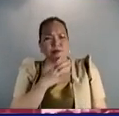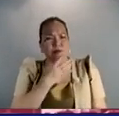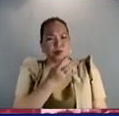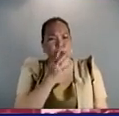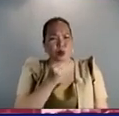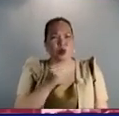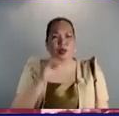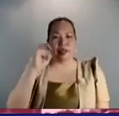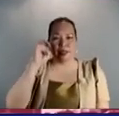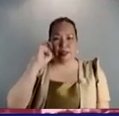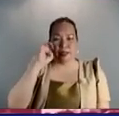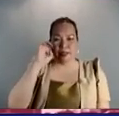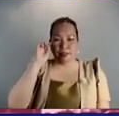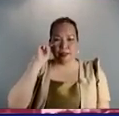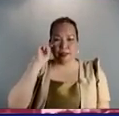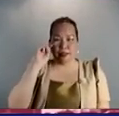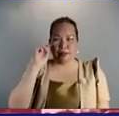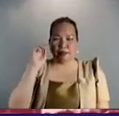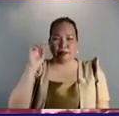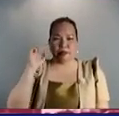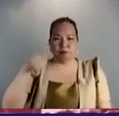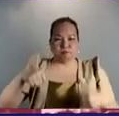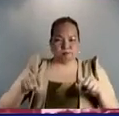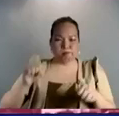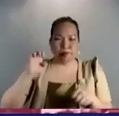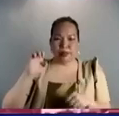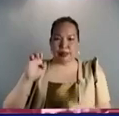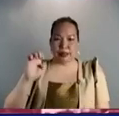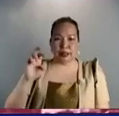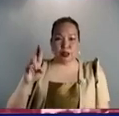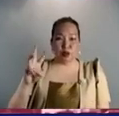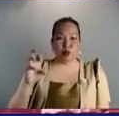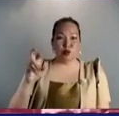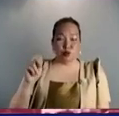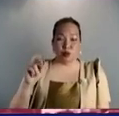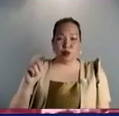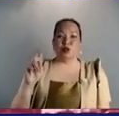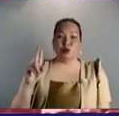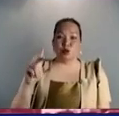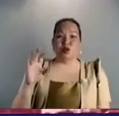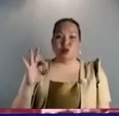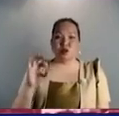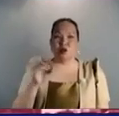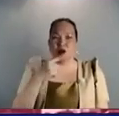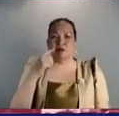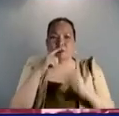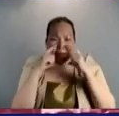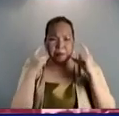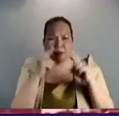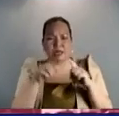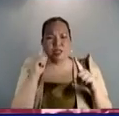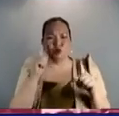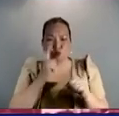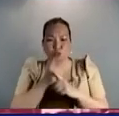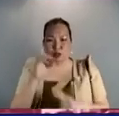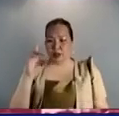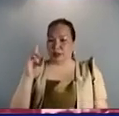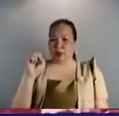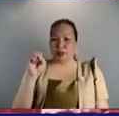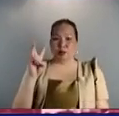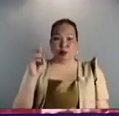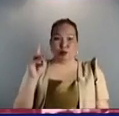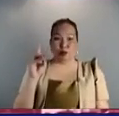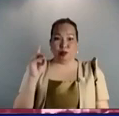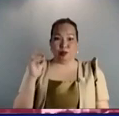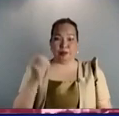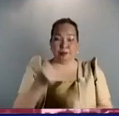Tulfo, okay, ang incoming DSWD secretary. Kahit naka-face mask, nakikilala ko naman eh. Kahit naka-face mask. Yung kausap niya, namumukhaan mo ba? I think